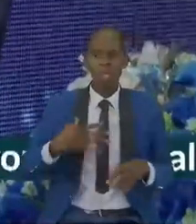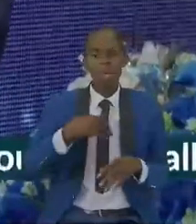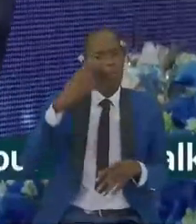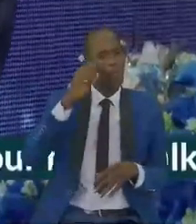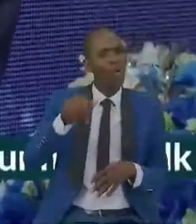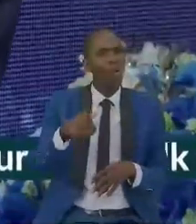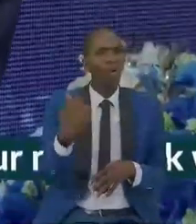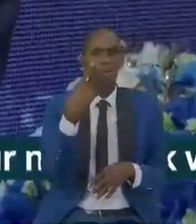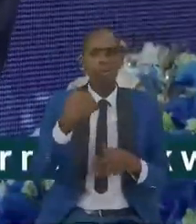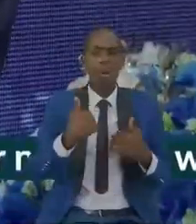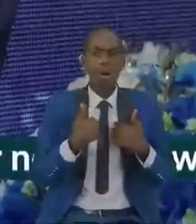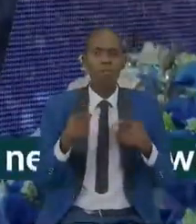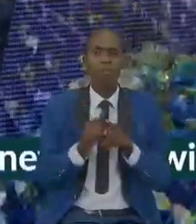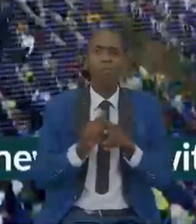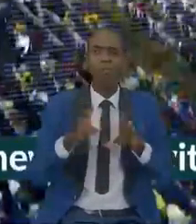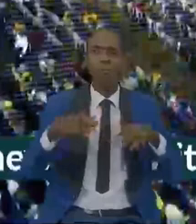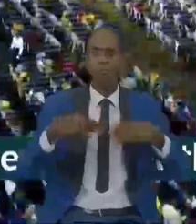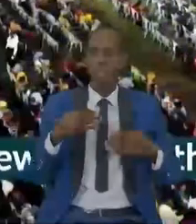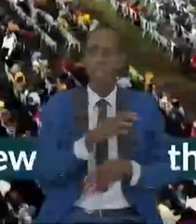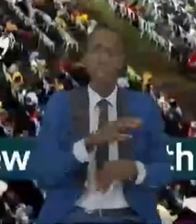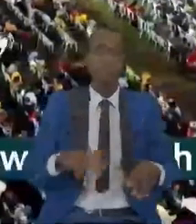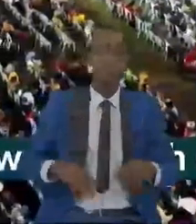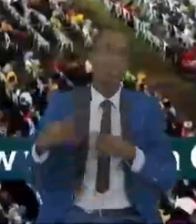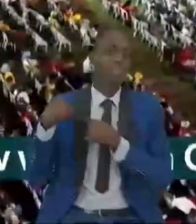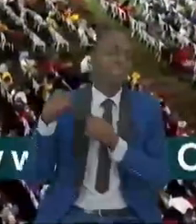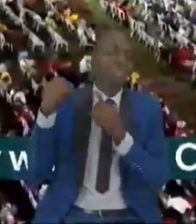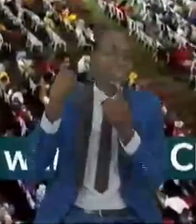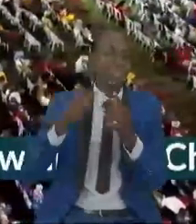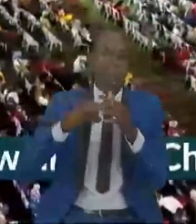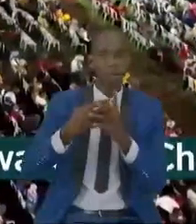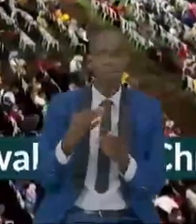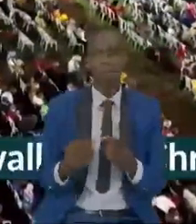leur vie au Seigneur depuis jeudi jusqu'à ce soir.